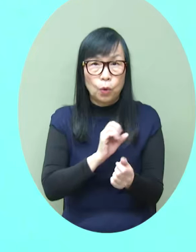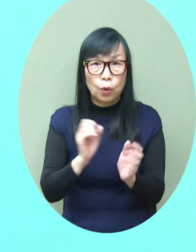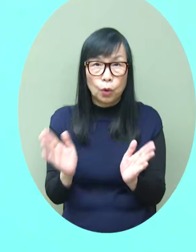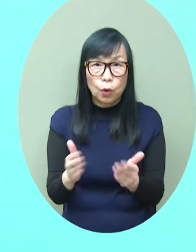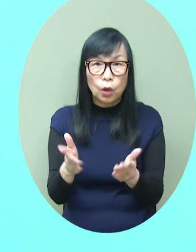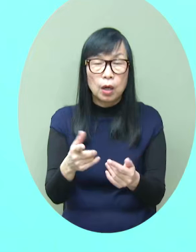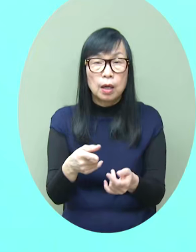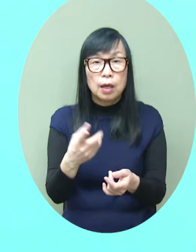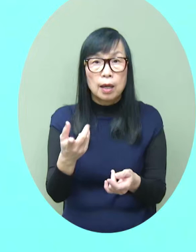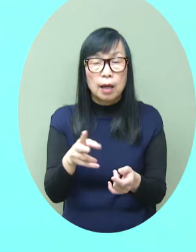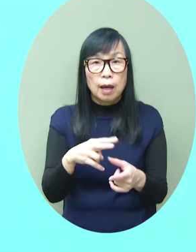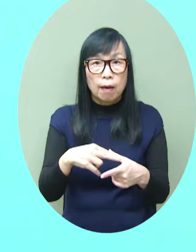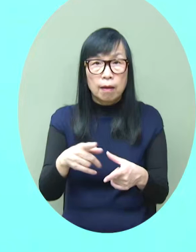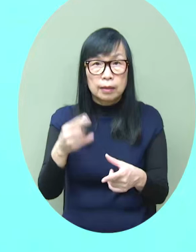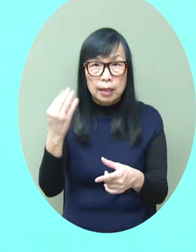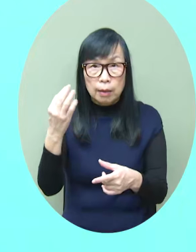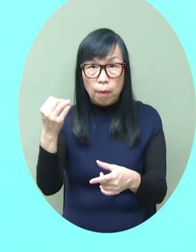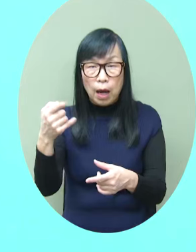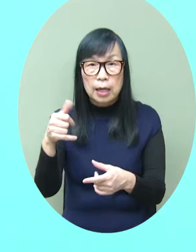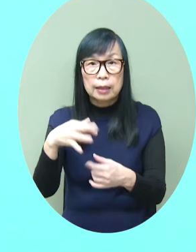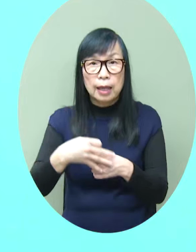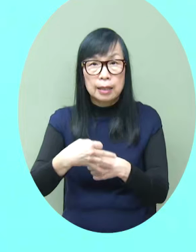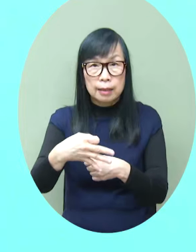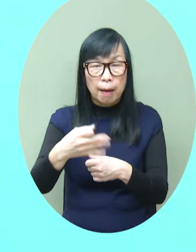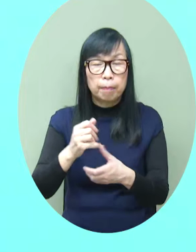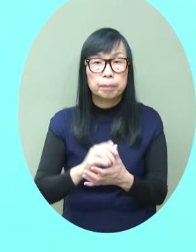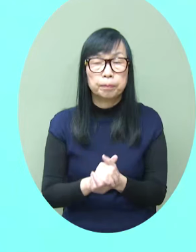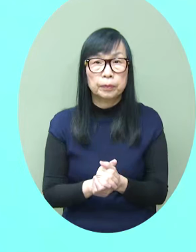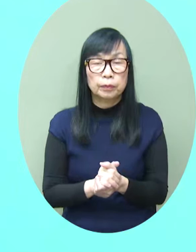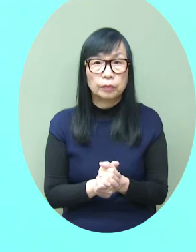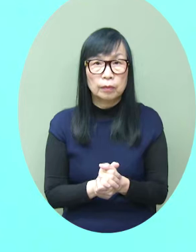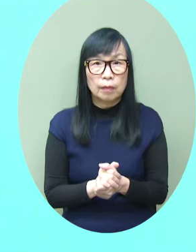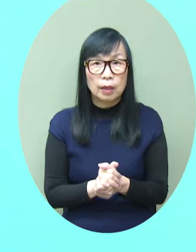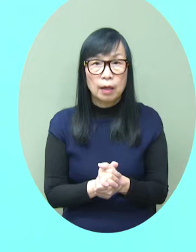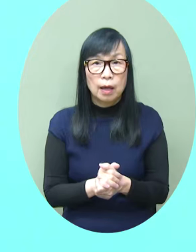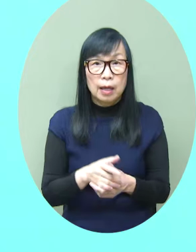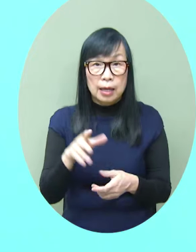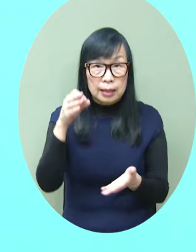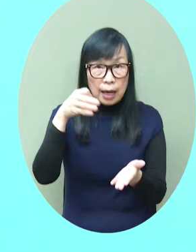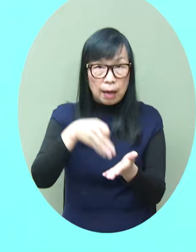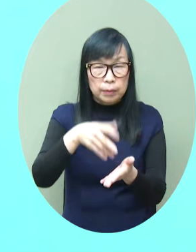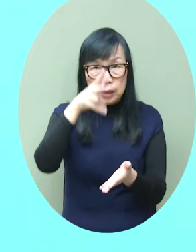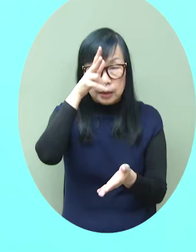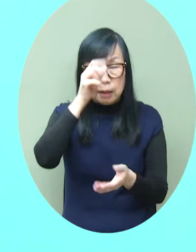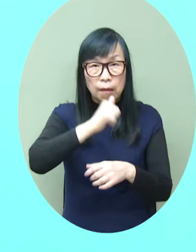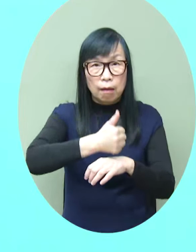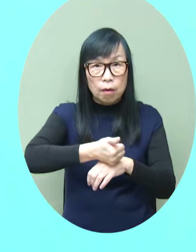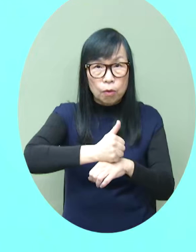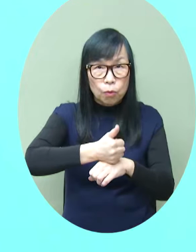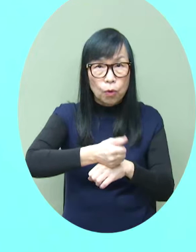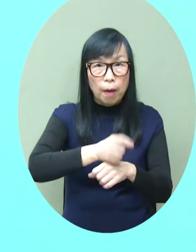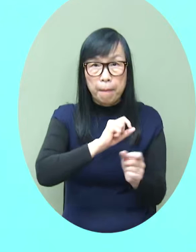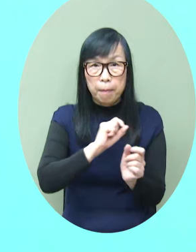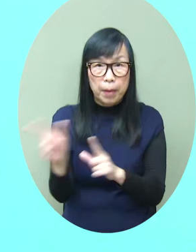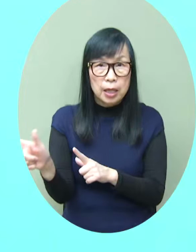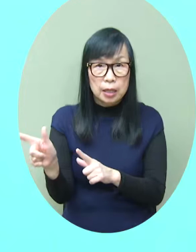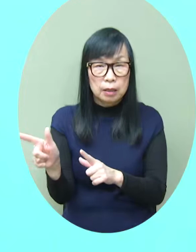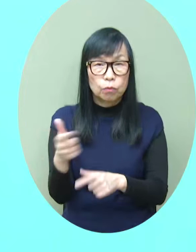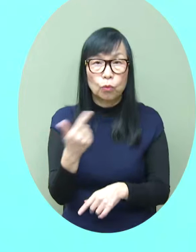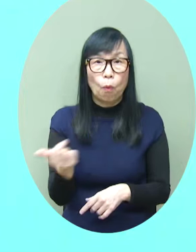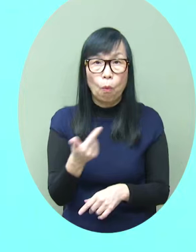出的40位立法會議員的第三板塊。換句話說，參政的機會呢是比往時呢是更加